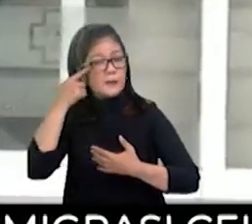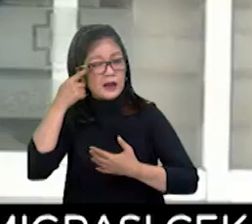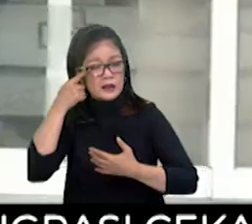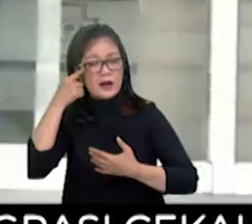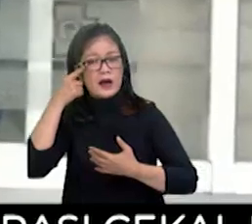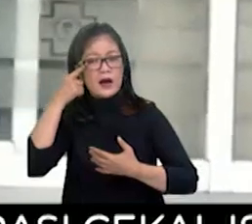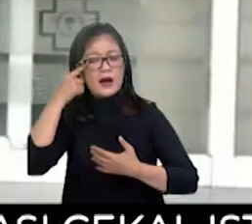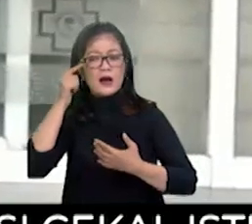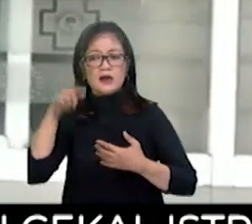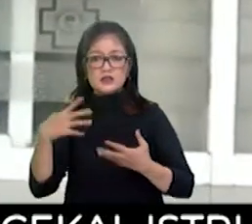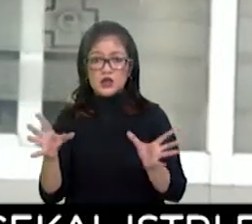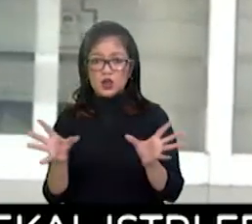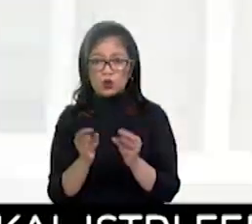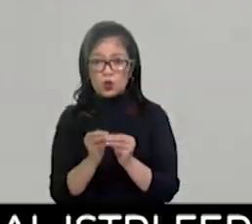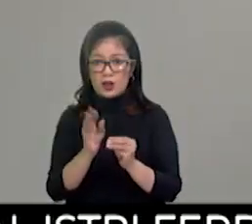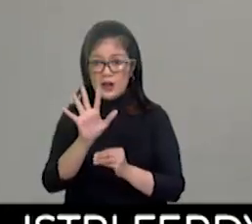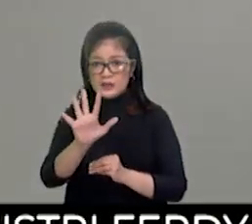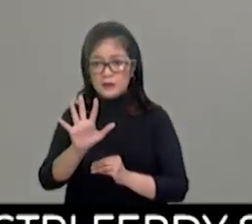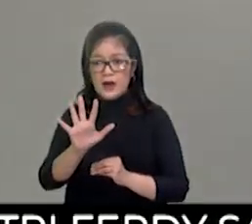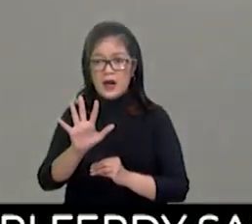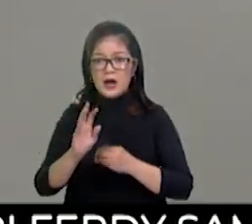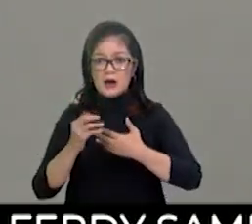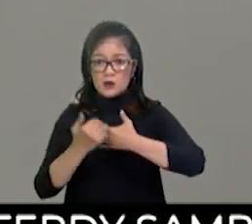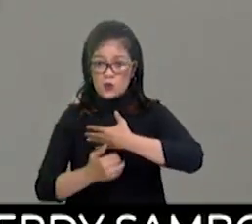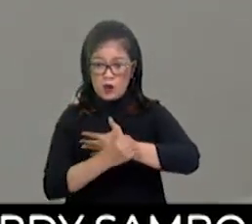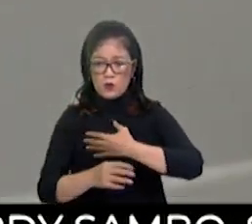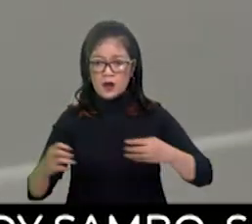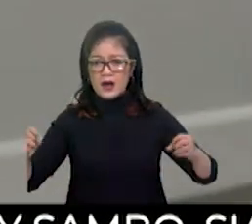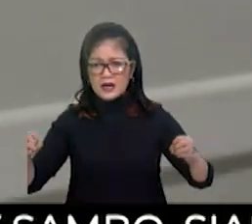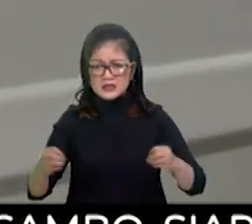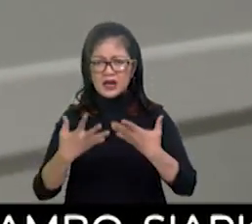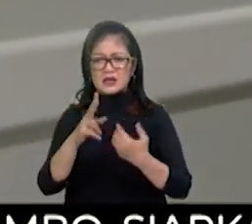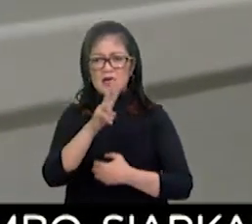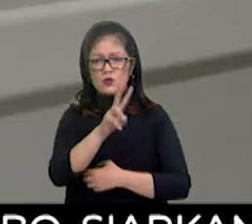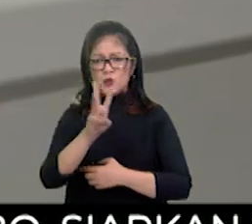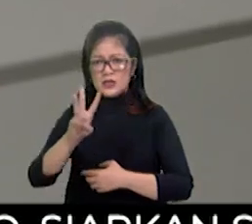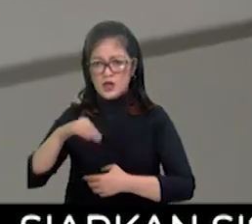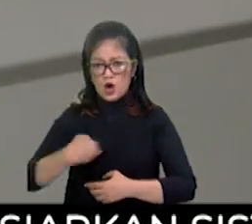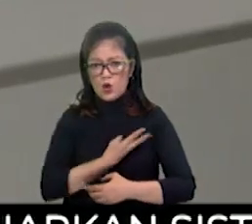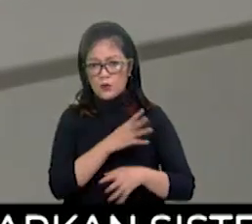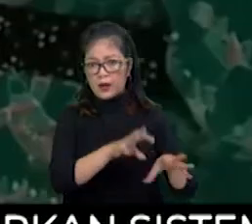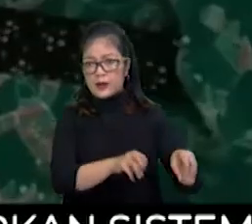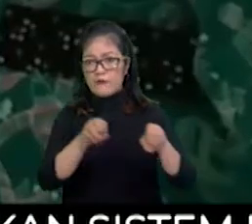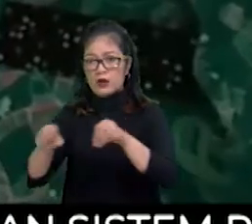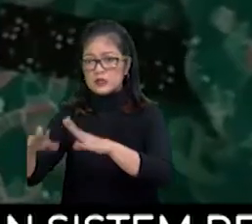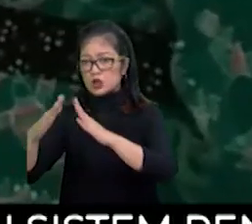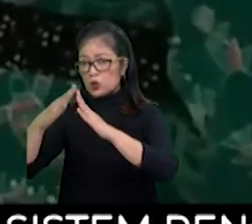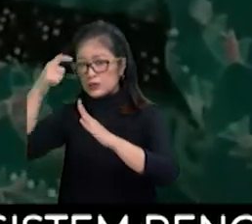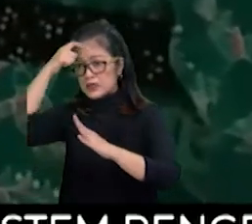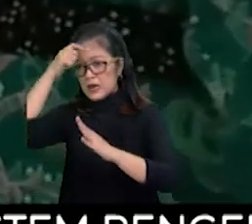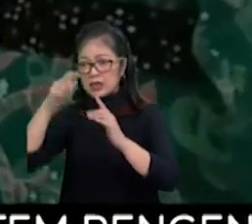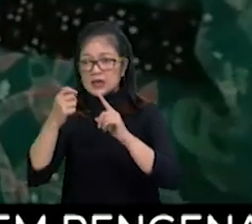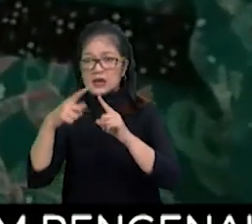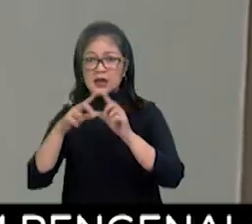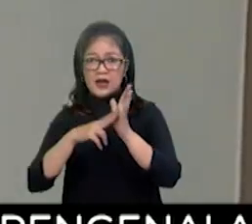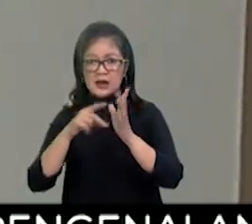Jadi total 5 orang yang perlu tindakan. Pasca kecelakaan maut, terdapat 23 korban yang dievakuasi ke rumah sakit Ananda. 3 meninggal dunia dan